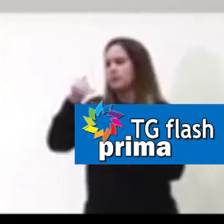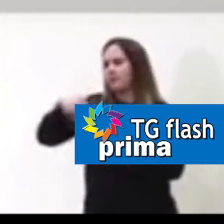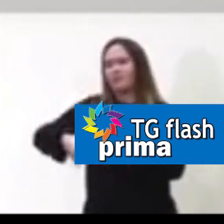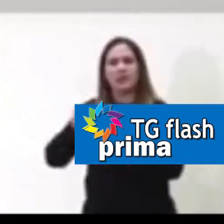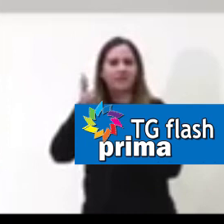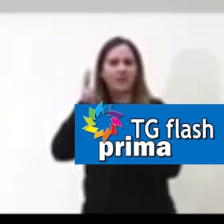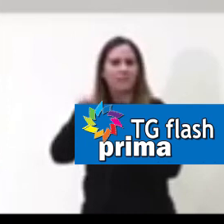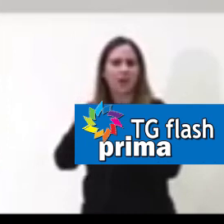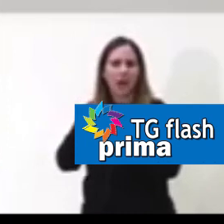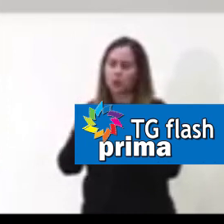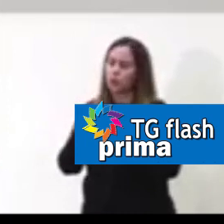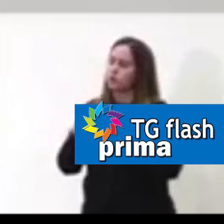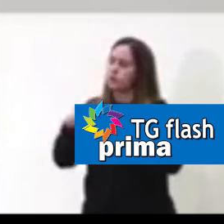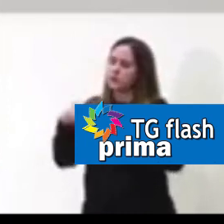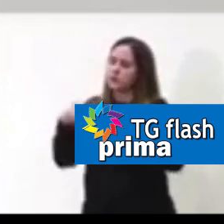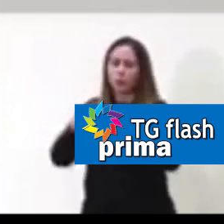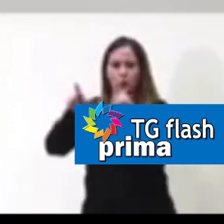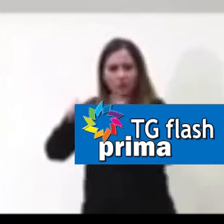assolutamente comincerà.